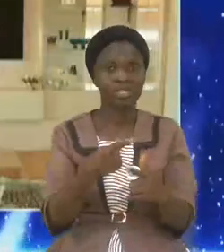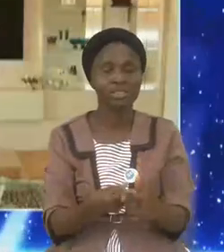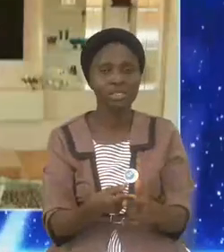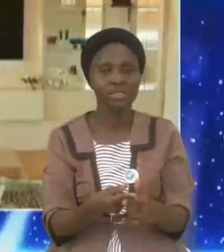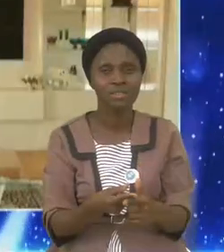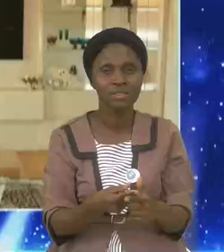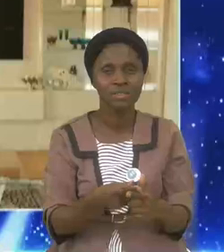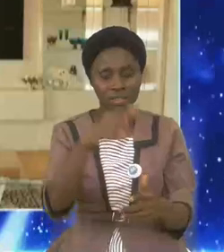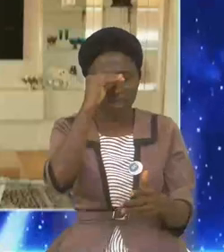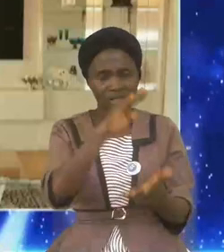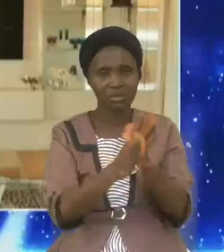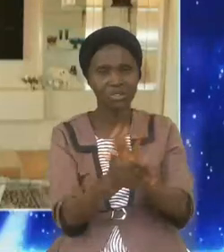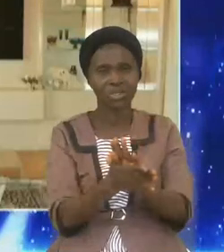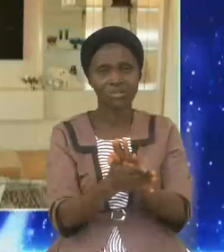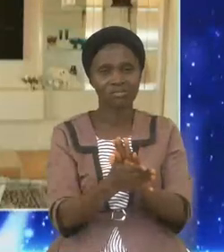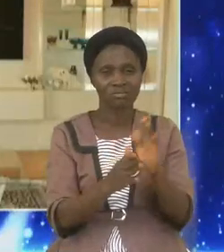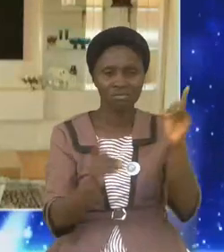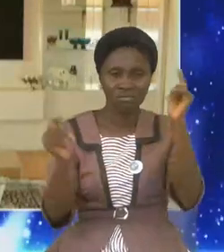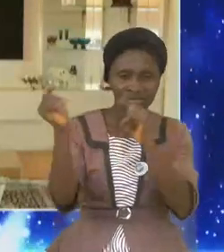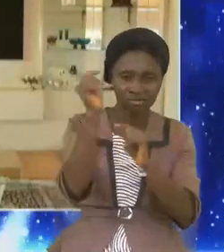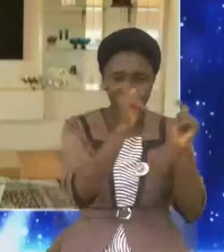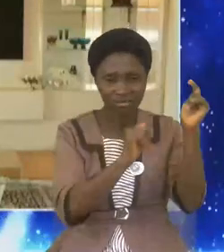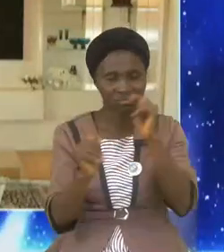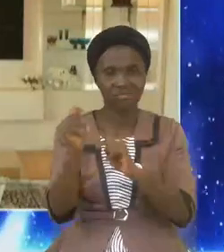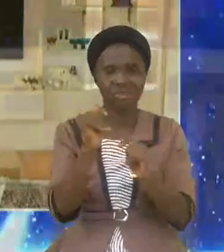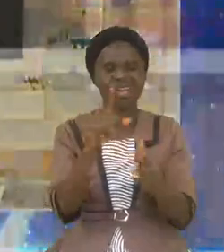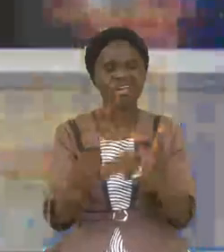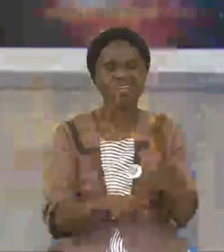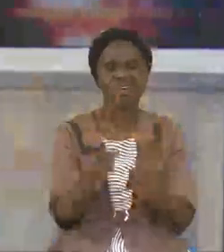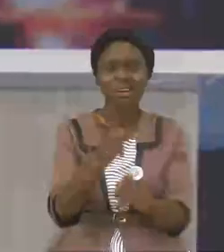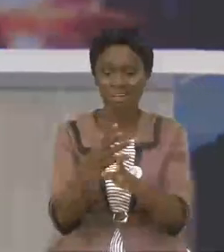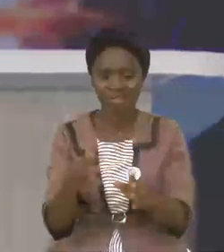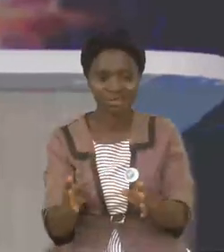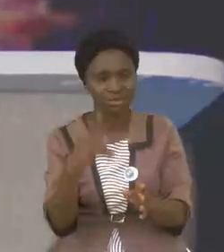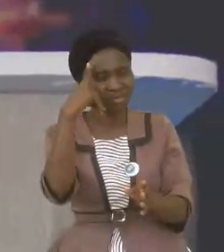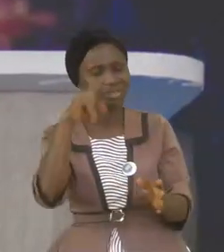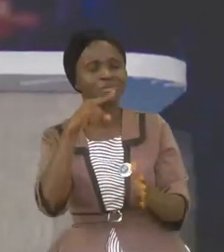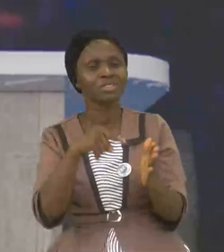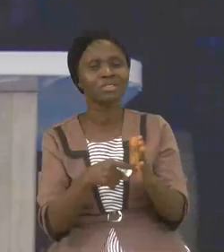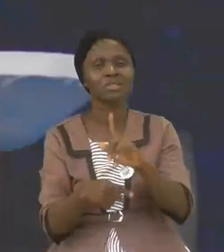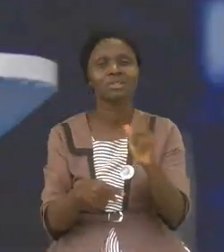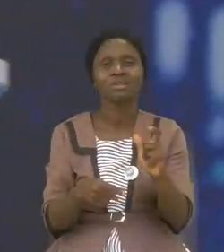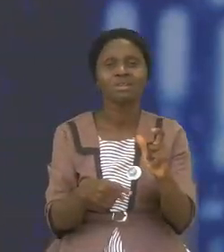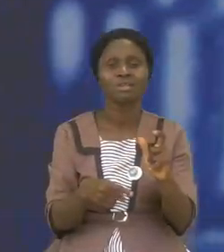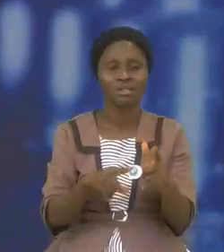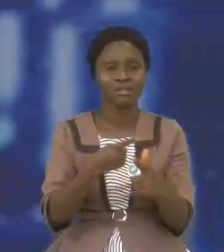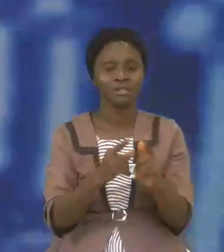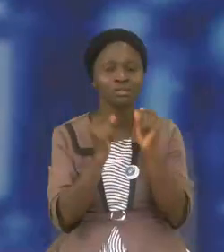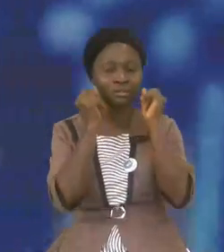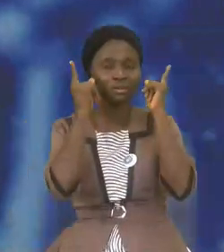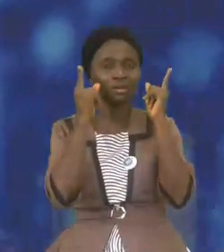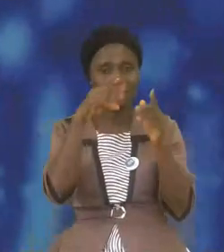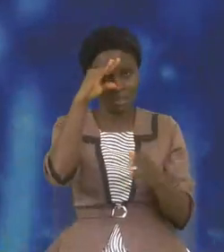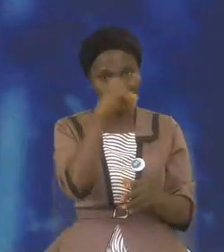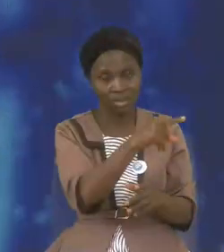Ça fait chaque année, 7 années sur lui. Et il était troublé. Quelle phrase est ceci? Quelle